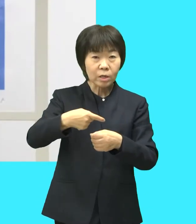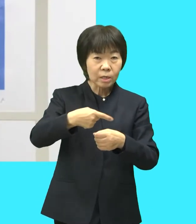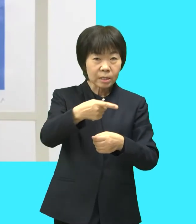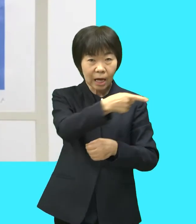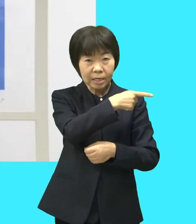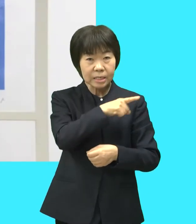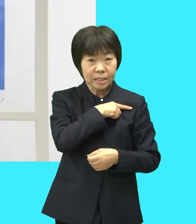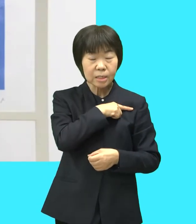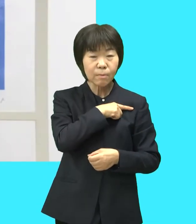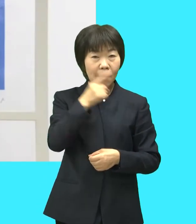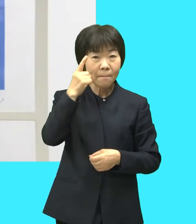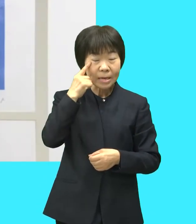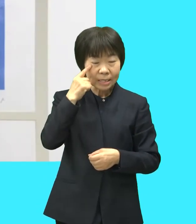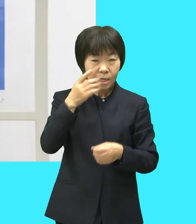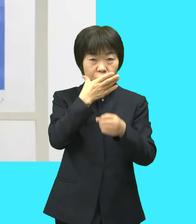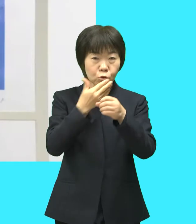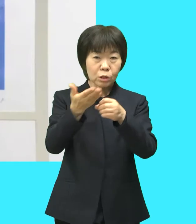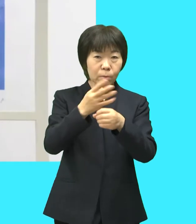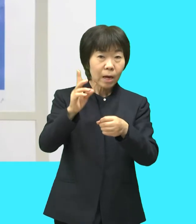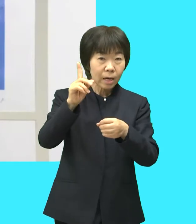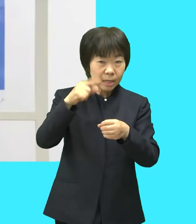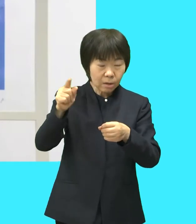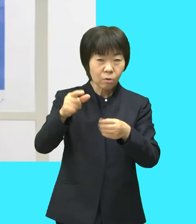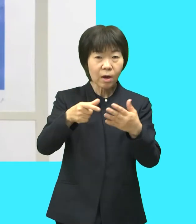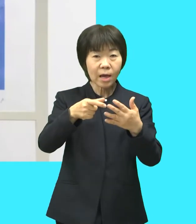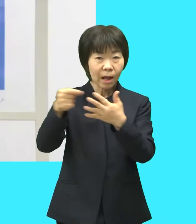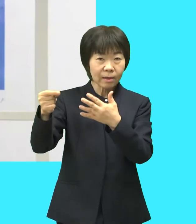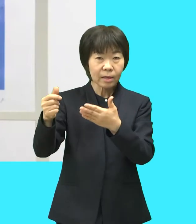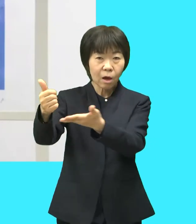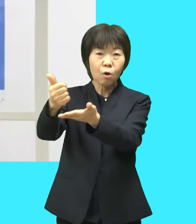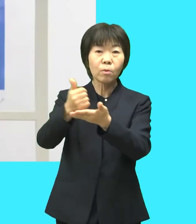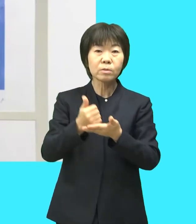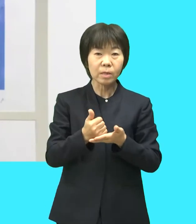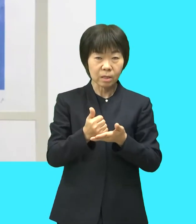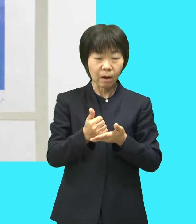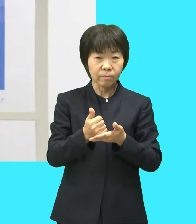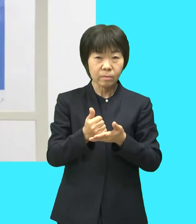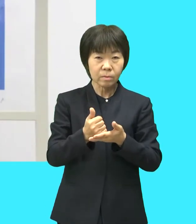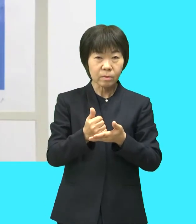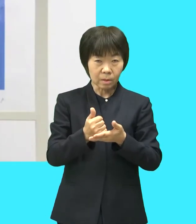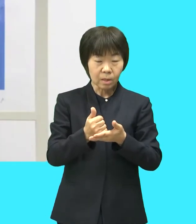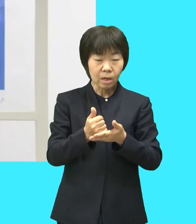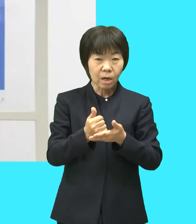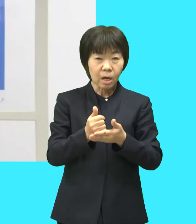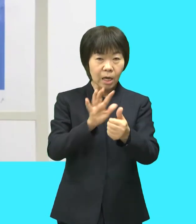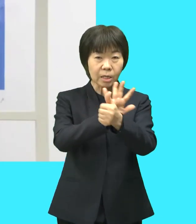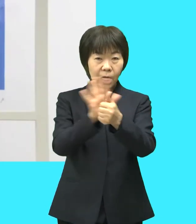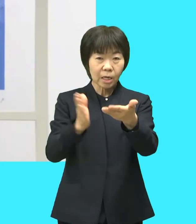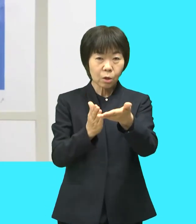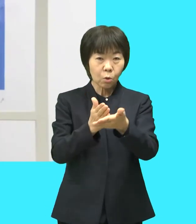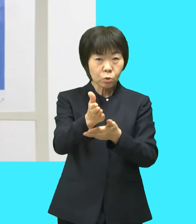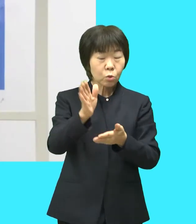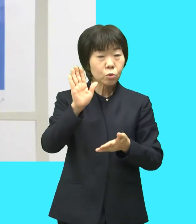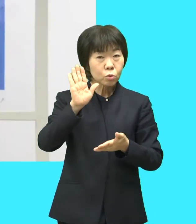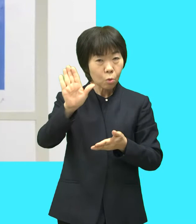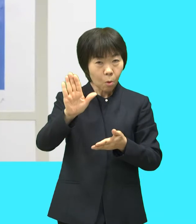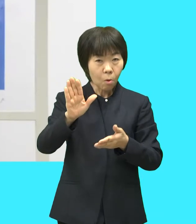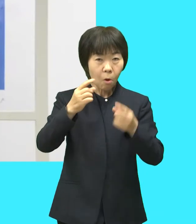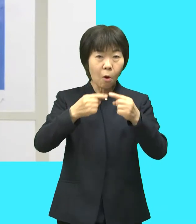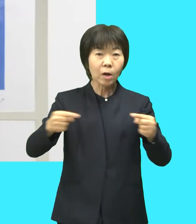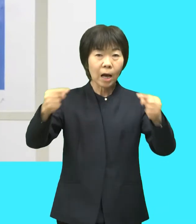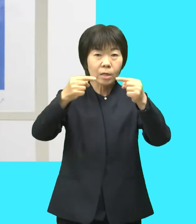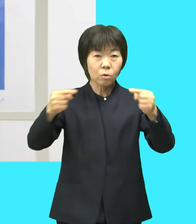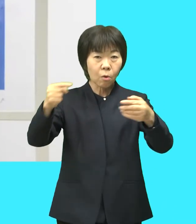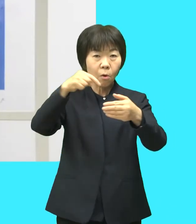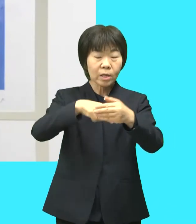島県を選んで訪問をされました。菅内閣が発足してから本当に日々外交